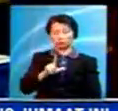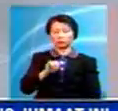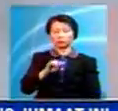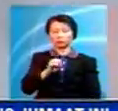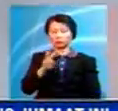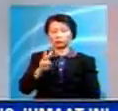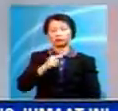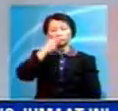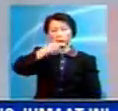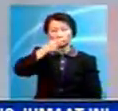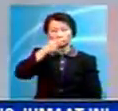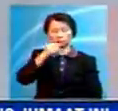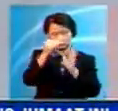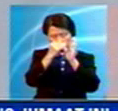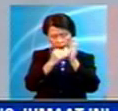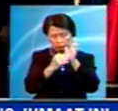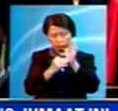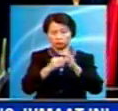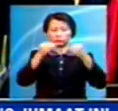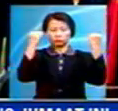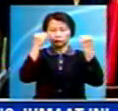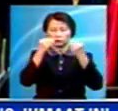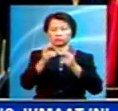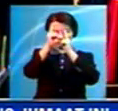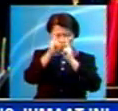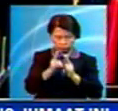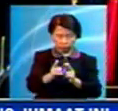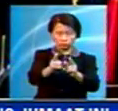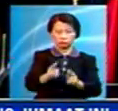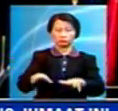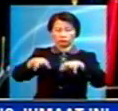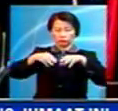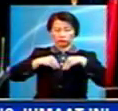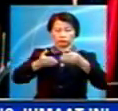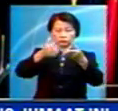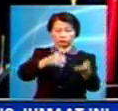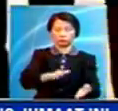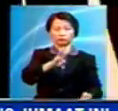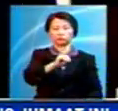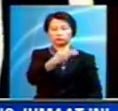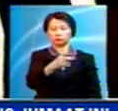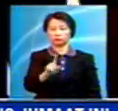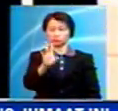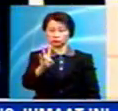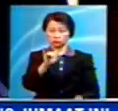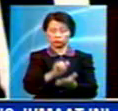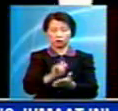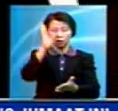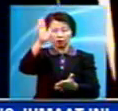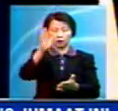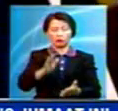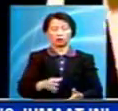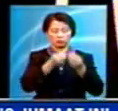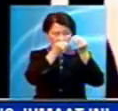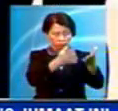Leo juga berkata perincian mengenai majlis istiadat penghormatan penerimaan jenazah tragedi pesawat MH17 itu akan